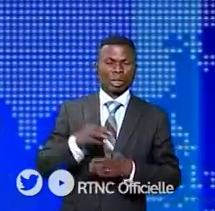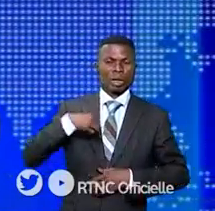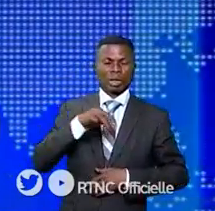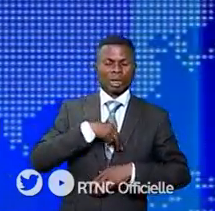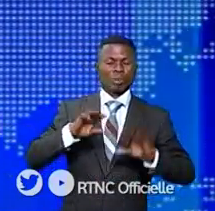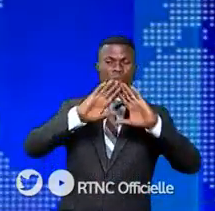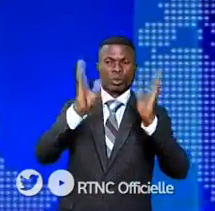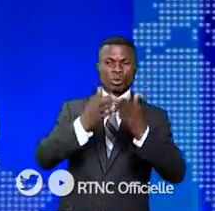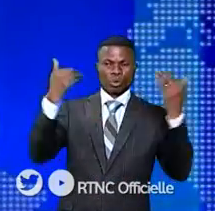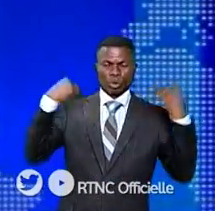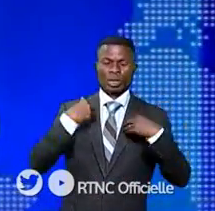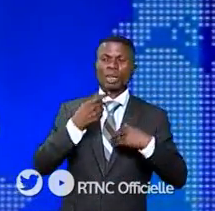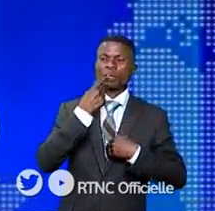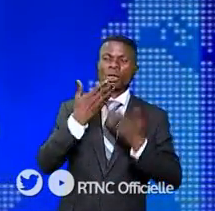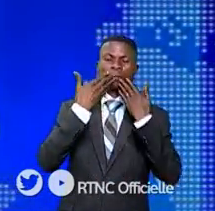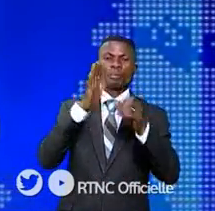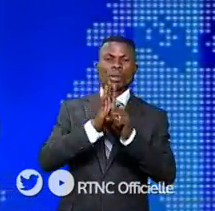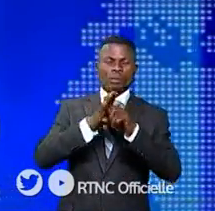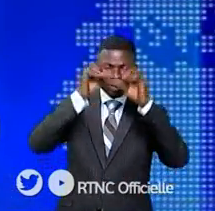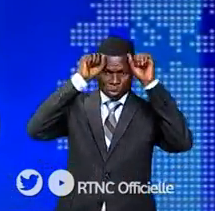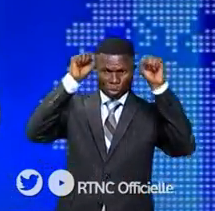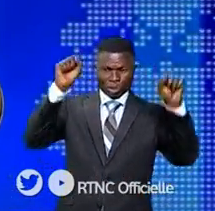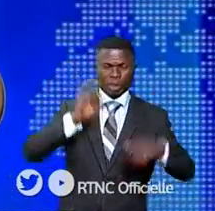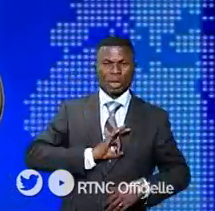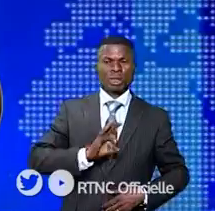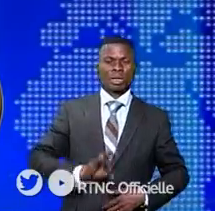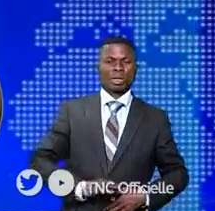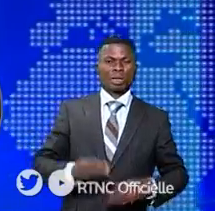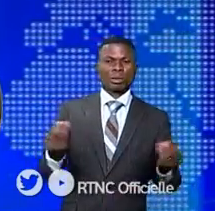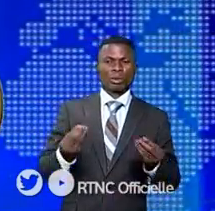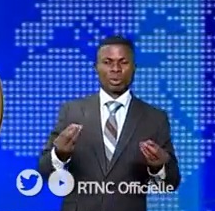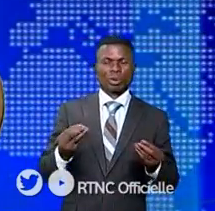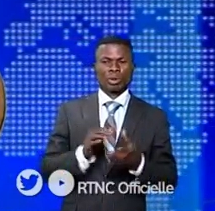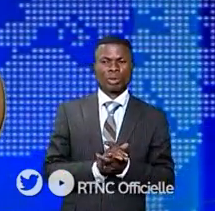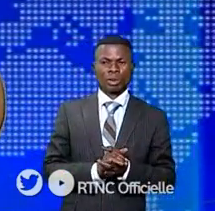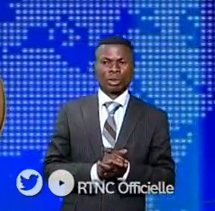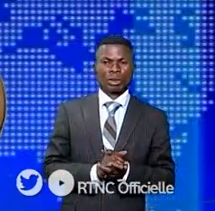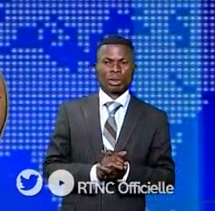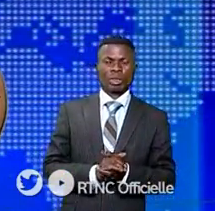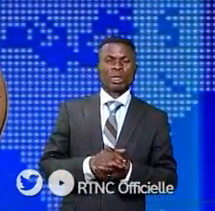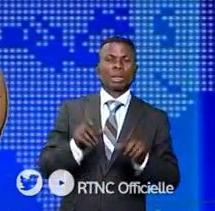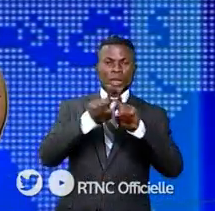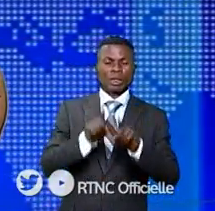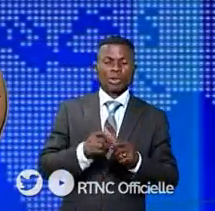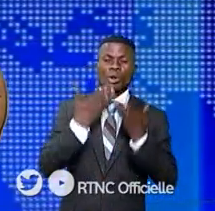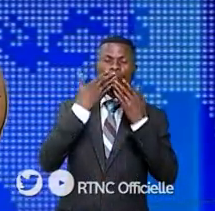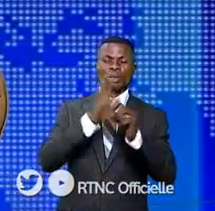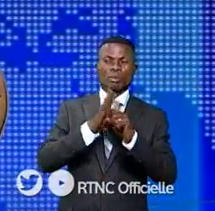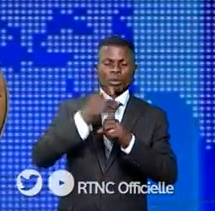comité de gestion remercient le président de la République Félix-Antoine Tshisekedi Tshilombo, le premier ministre